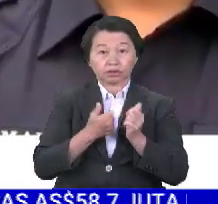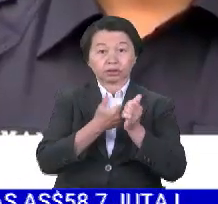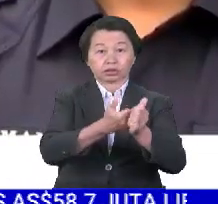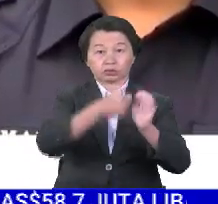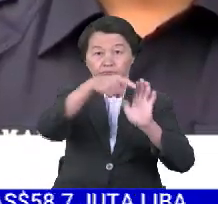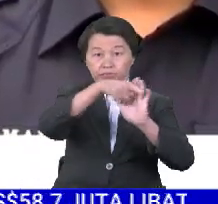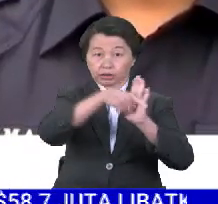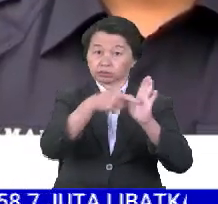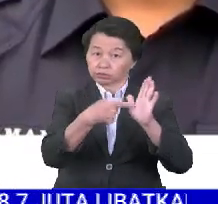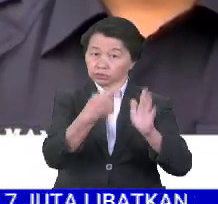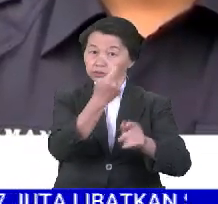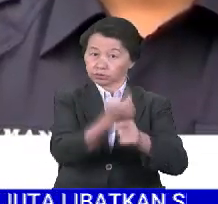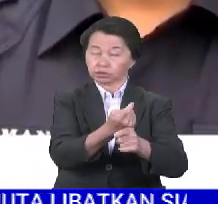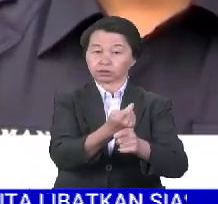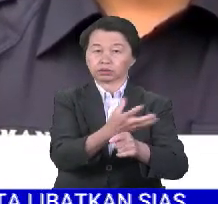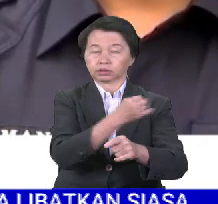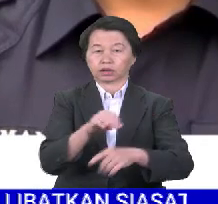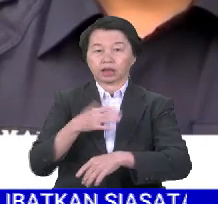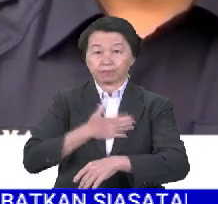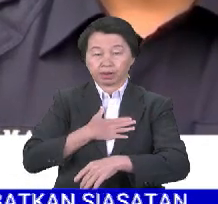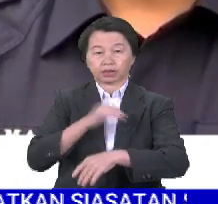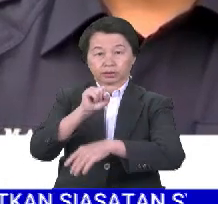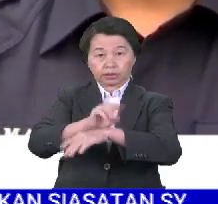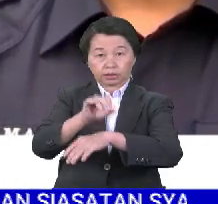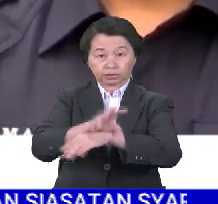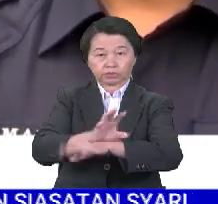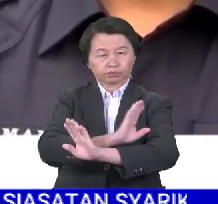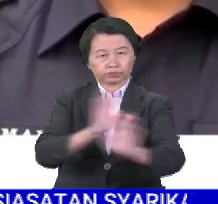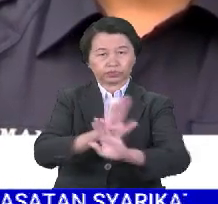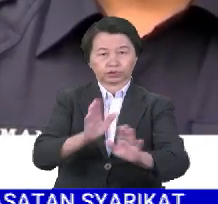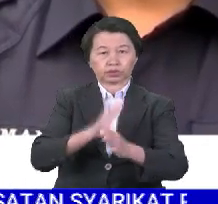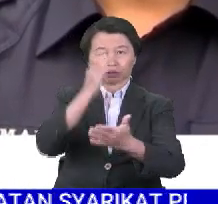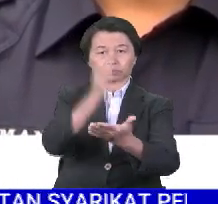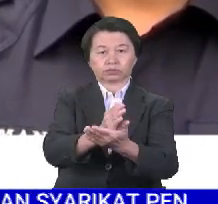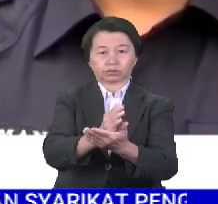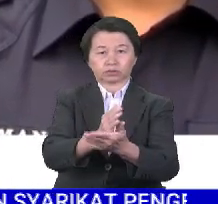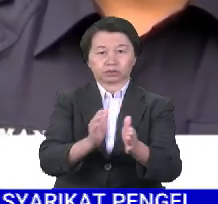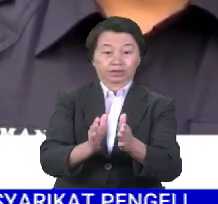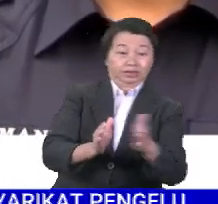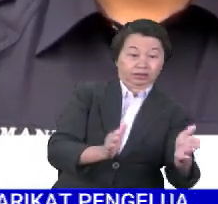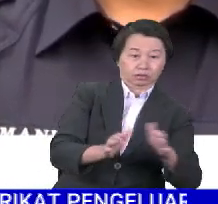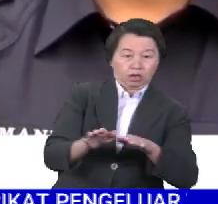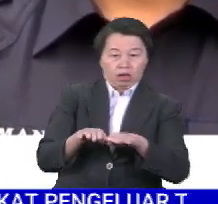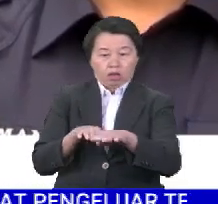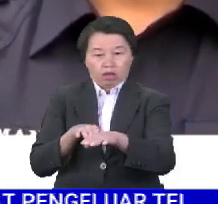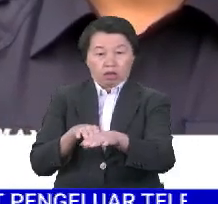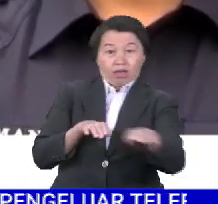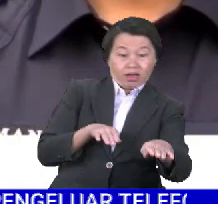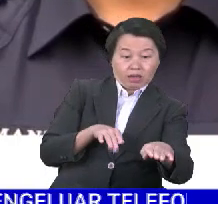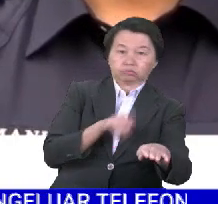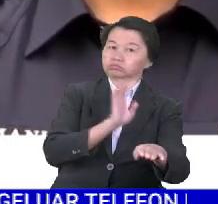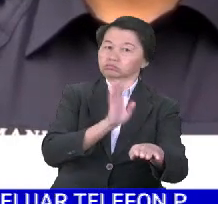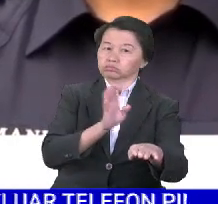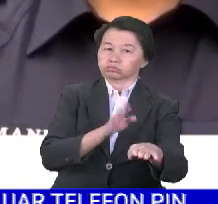peraturan yang telah ditetapkan. Dan nasihat saya juga, jangan berhenti di bahu jalan kerana ia satu